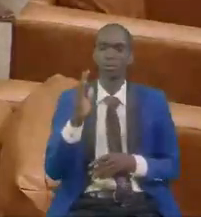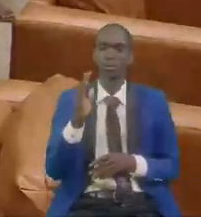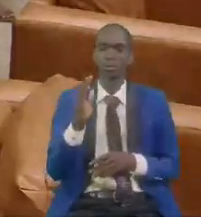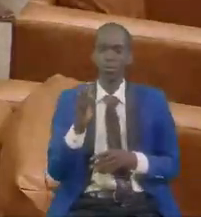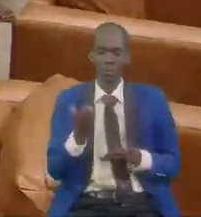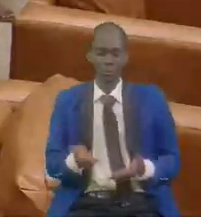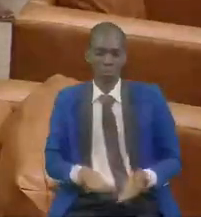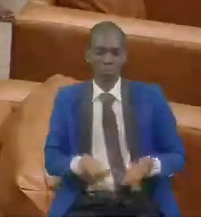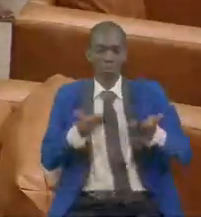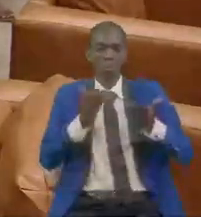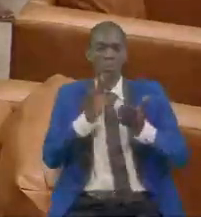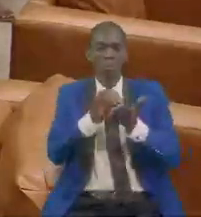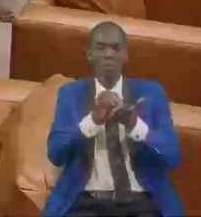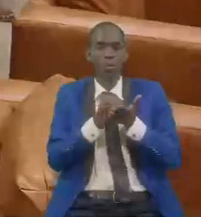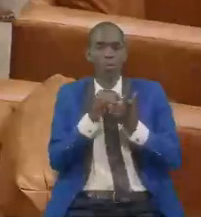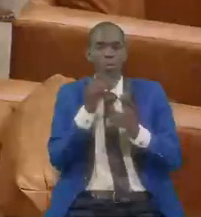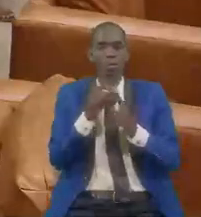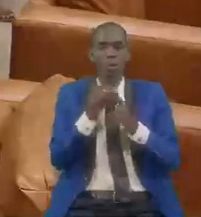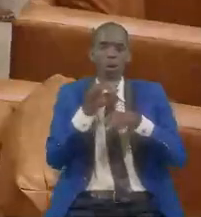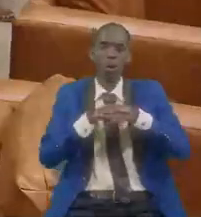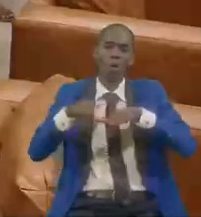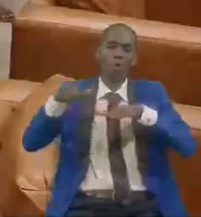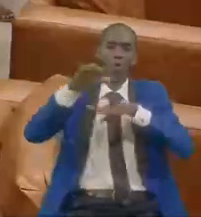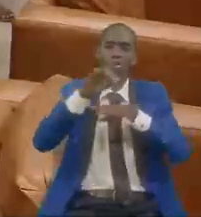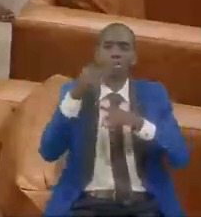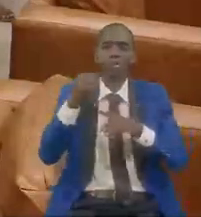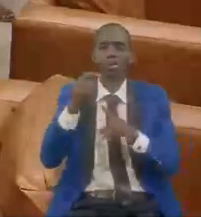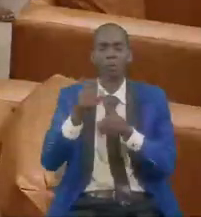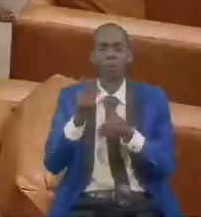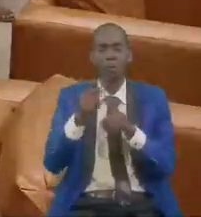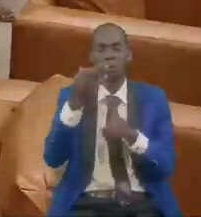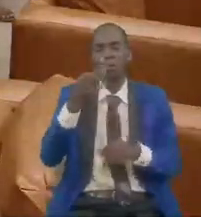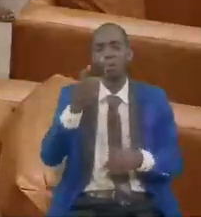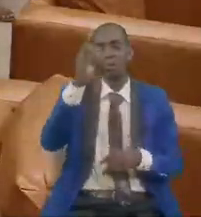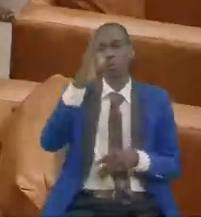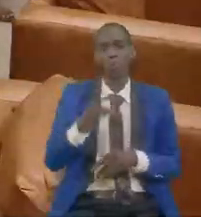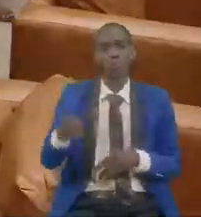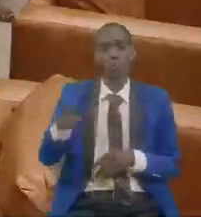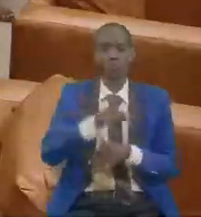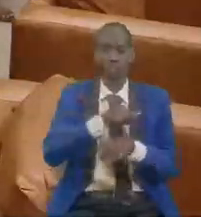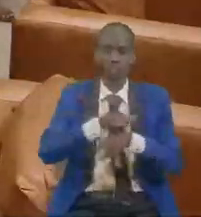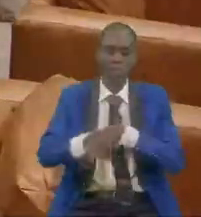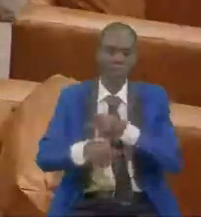Vous estimez votre parole au-delà de la parole de Dieu. Vous vous trompez.